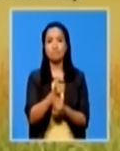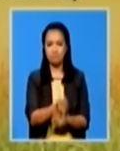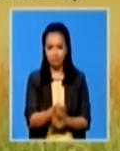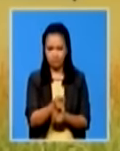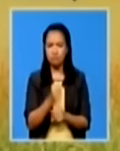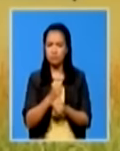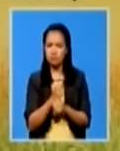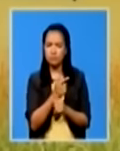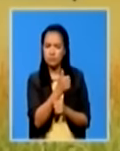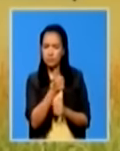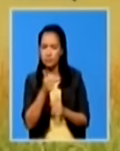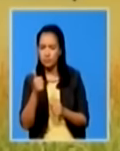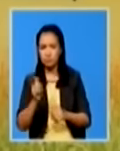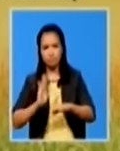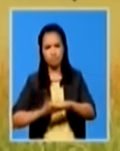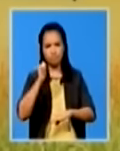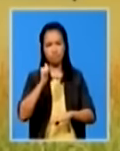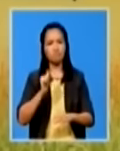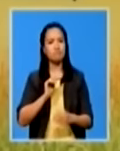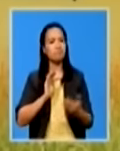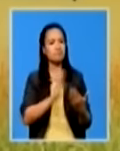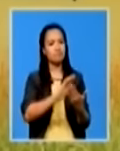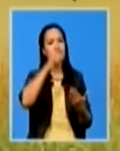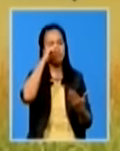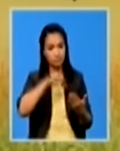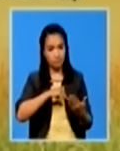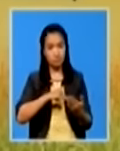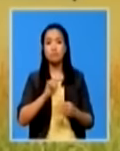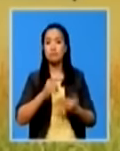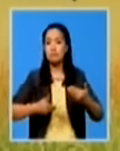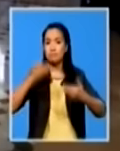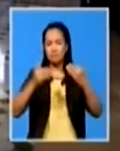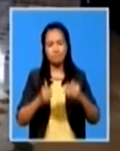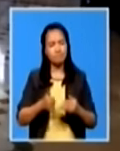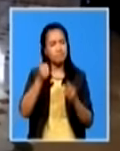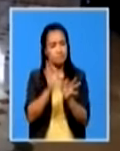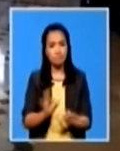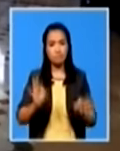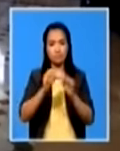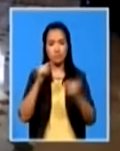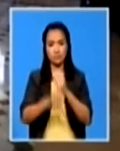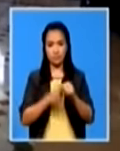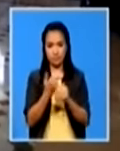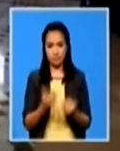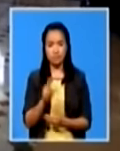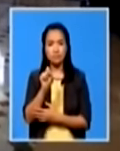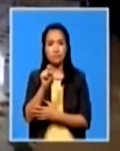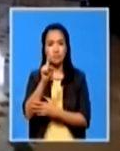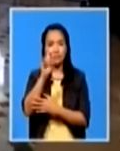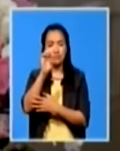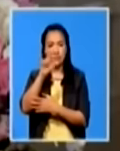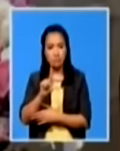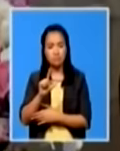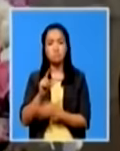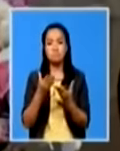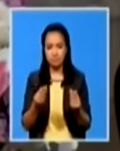รรค์และสืบทอดศิลปะช่างฝีมือของชาติไทยในนิทรรศการครั้งยิ่งใหญ่แห่งปีศิลป์แผ่นดินครั้งที่7